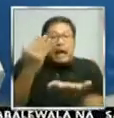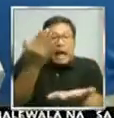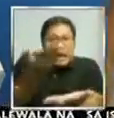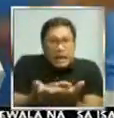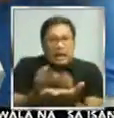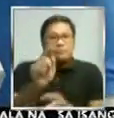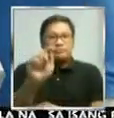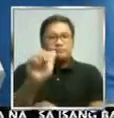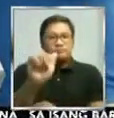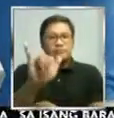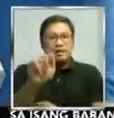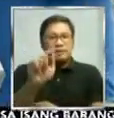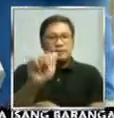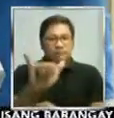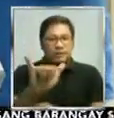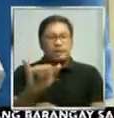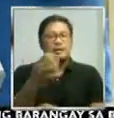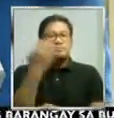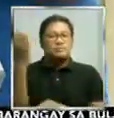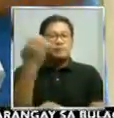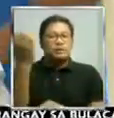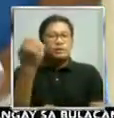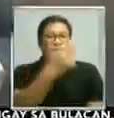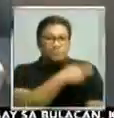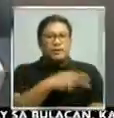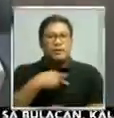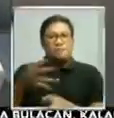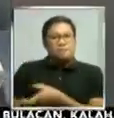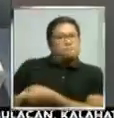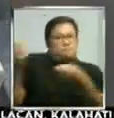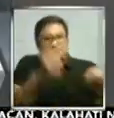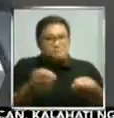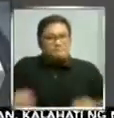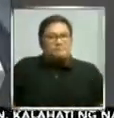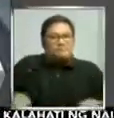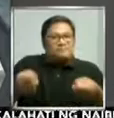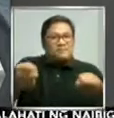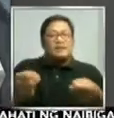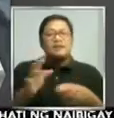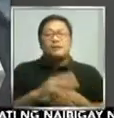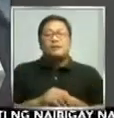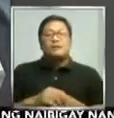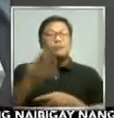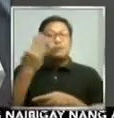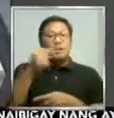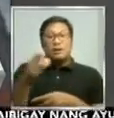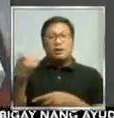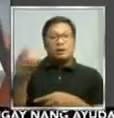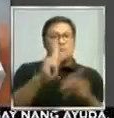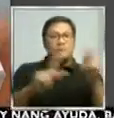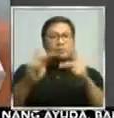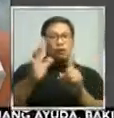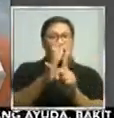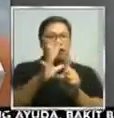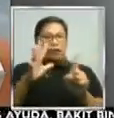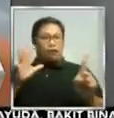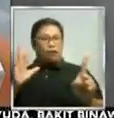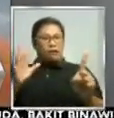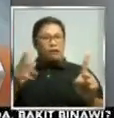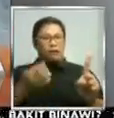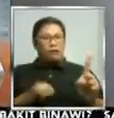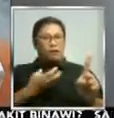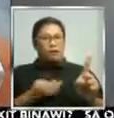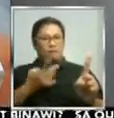Emergency Hospital, sila pa raw ang kumuha ng stretcher at nagbuhat sa pasyente. Naging mailap daw sa kanila ang talagang kailangan ni Aling Josefina